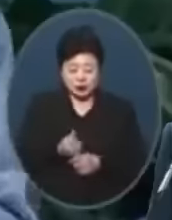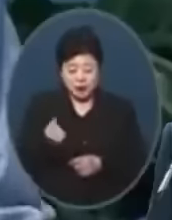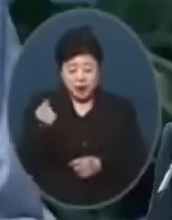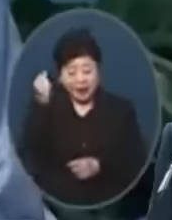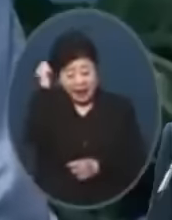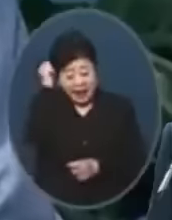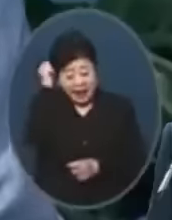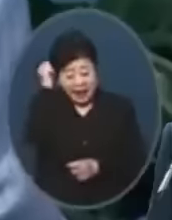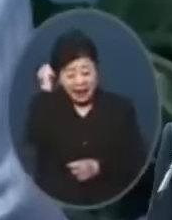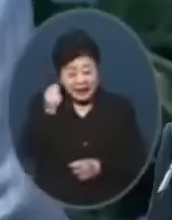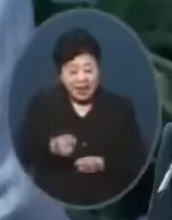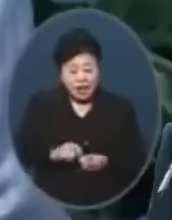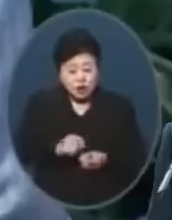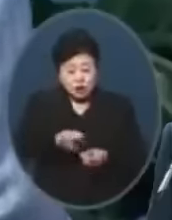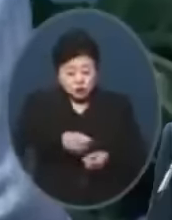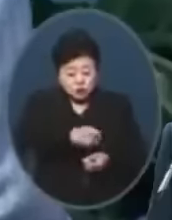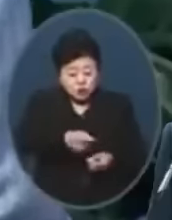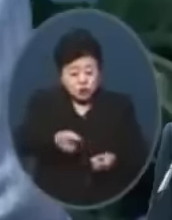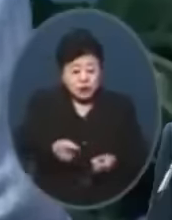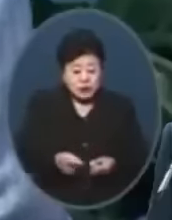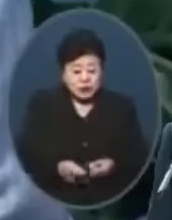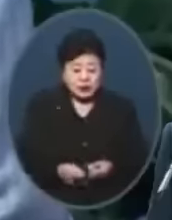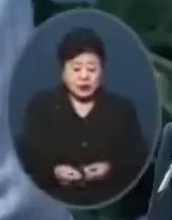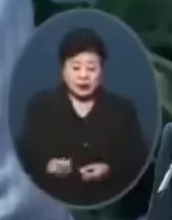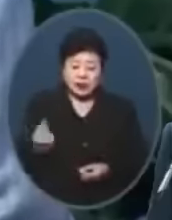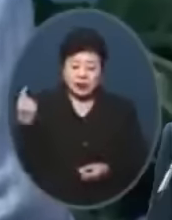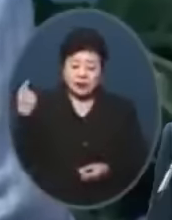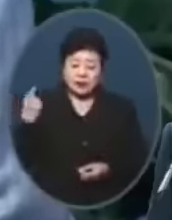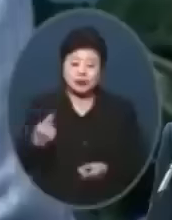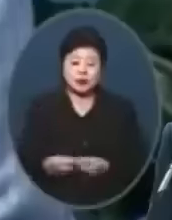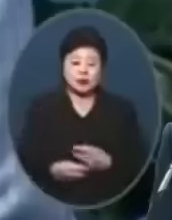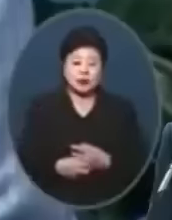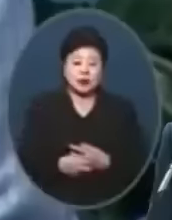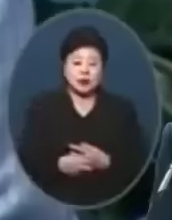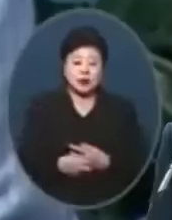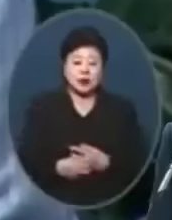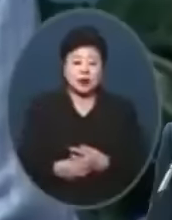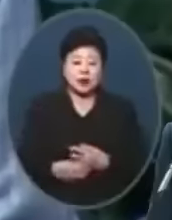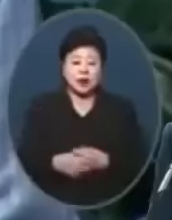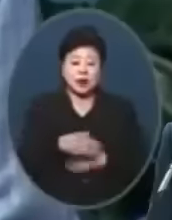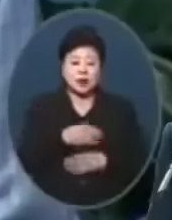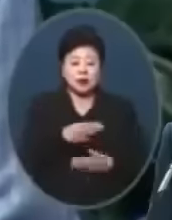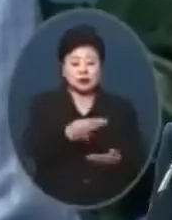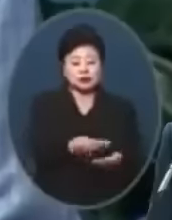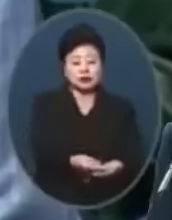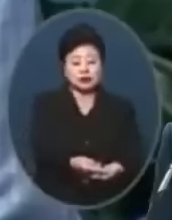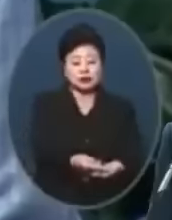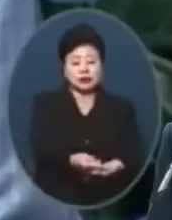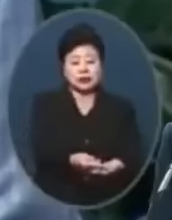넣는데 나는 뒤에 바늘이 왔다 갔다 하는 것을 보고 있는데